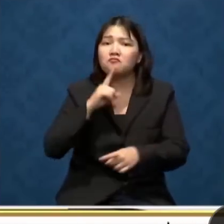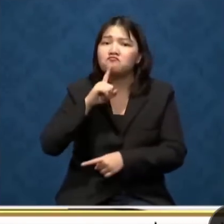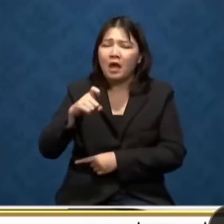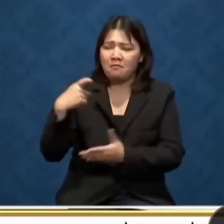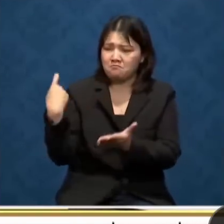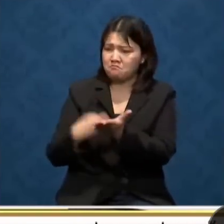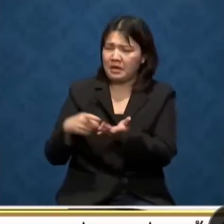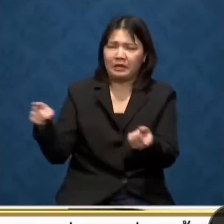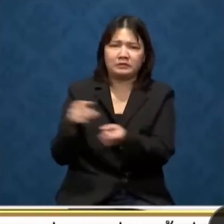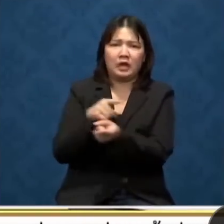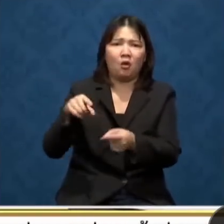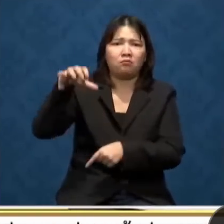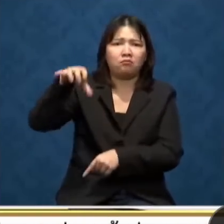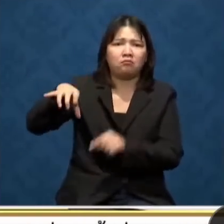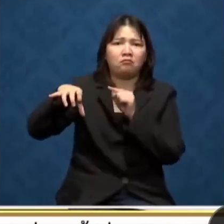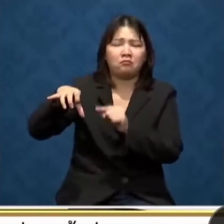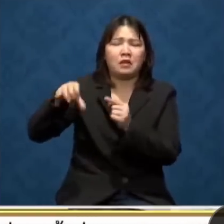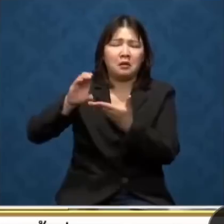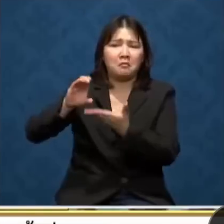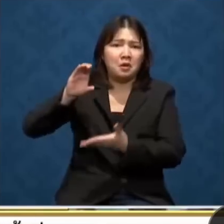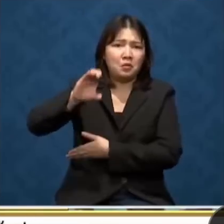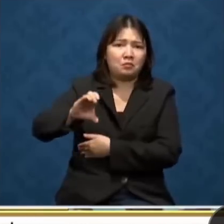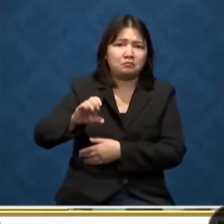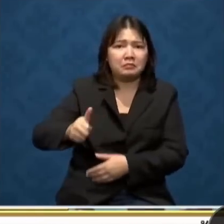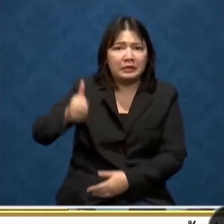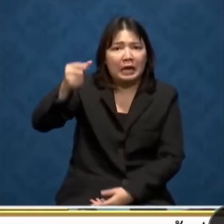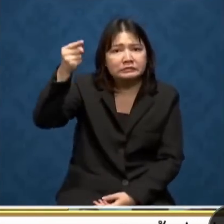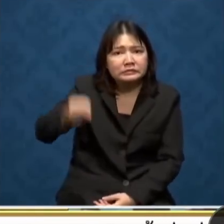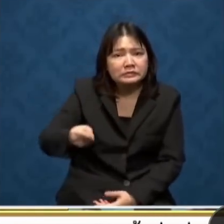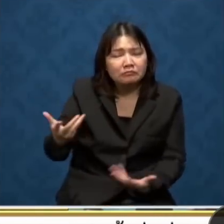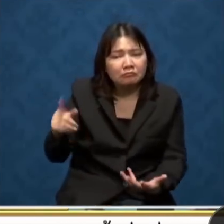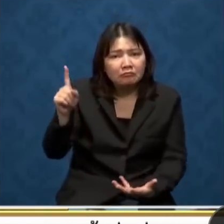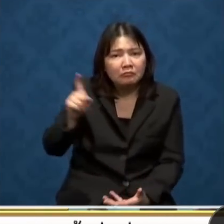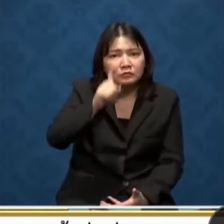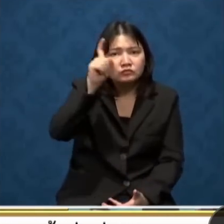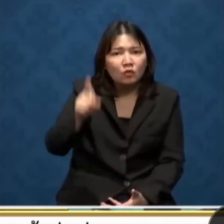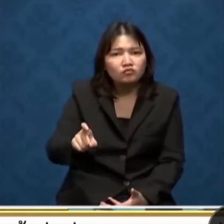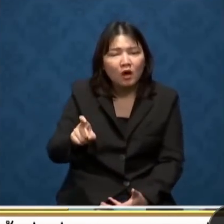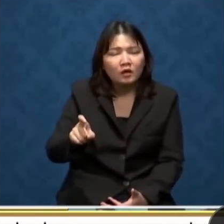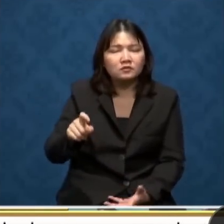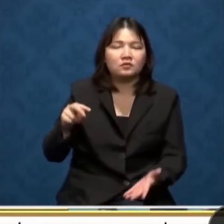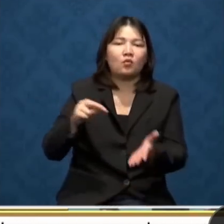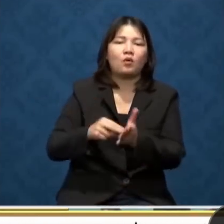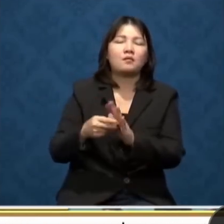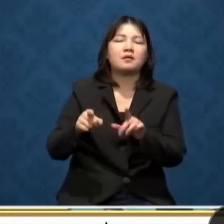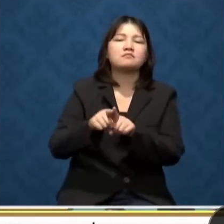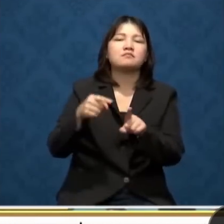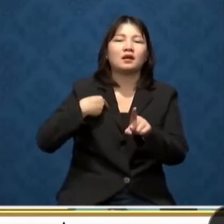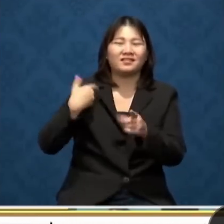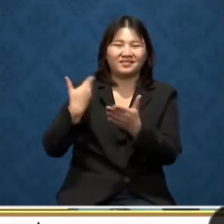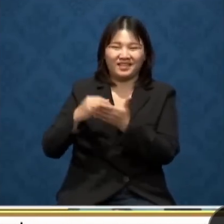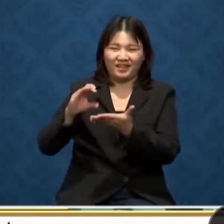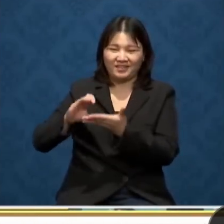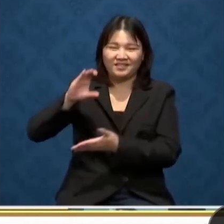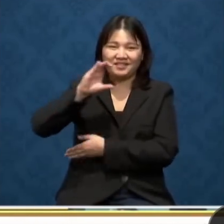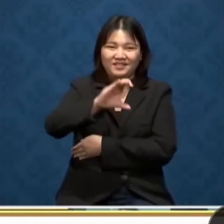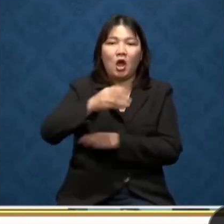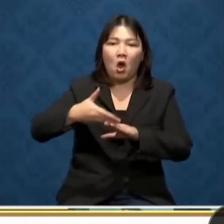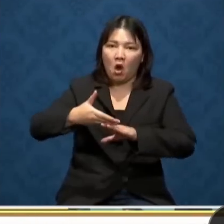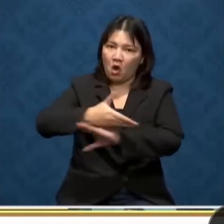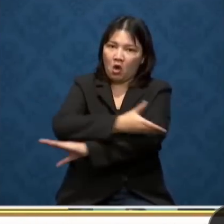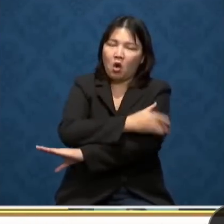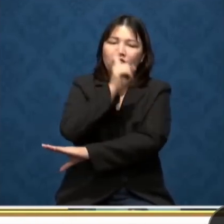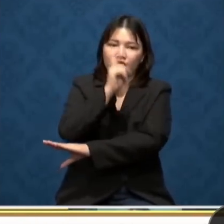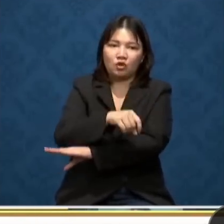ระกันโดยเงยพิง let it a sign.ี่นำไปลงทุน ควรจะได้มีการสอสารทีแจง